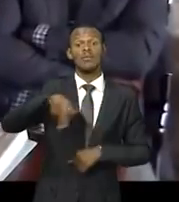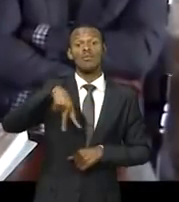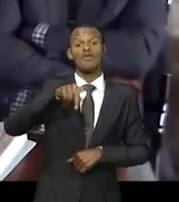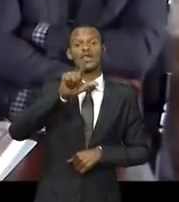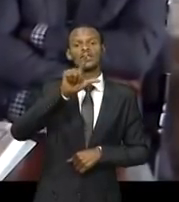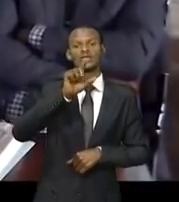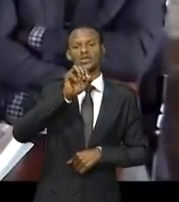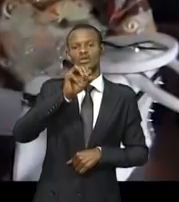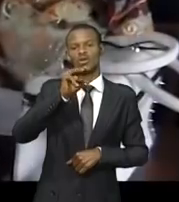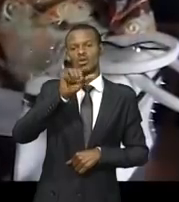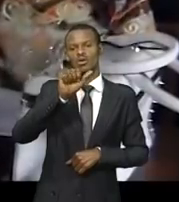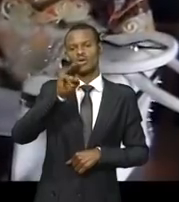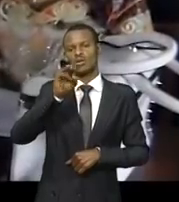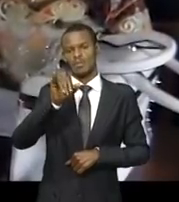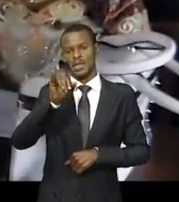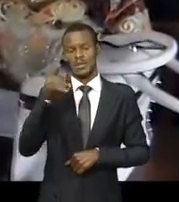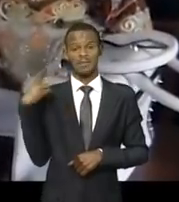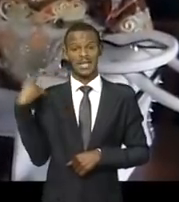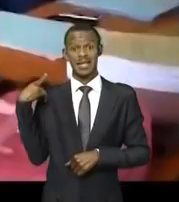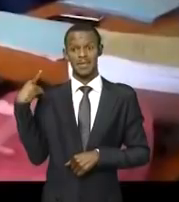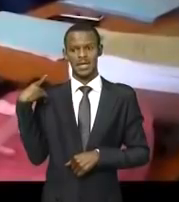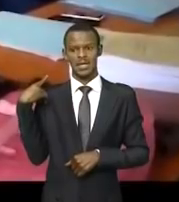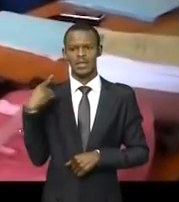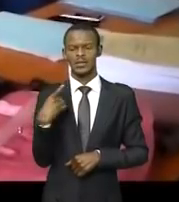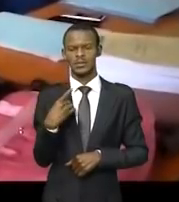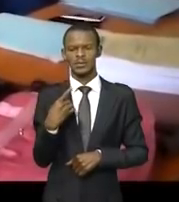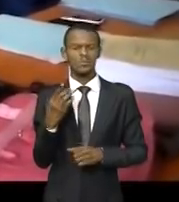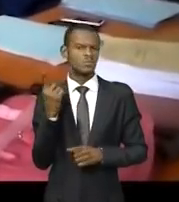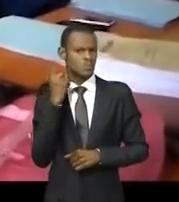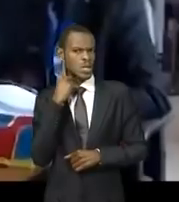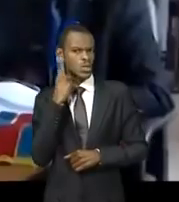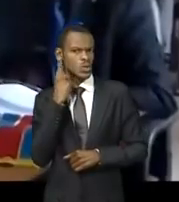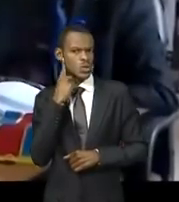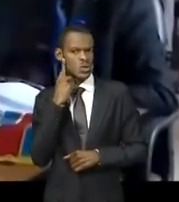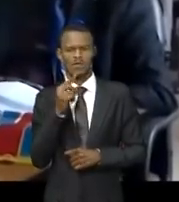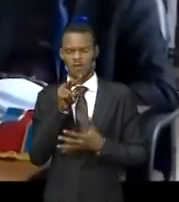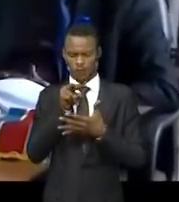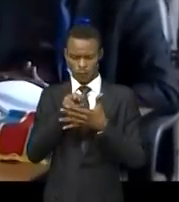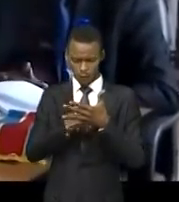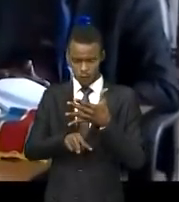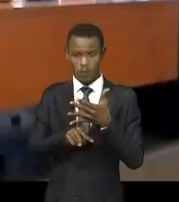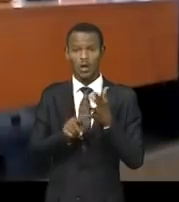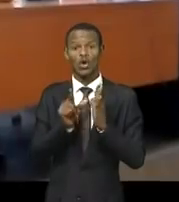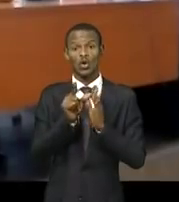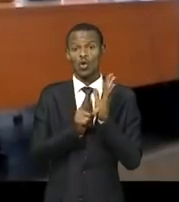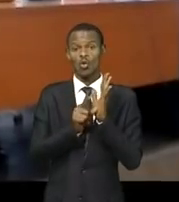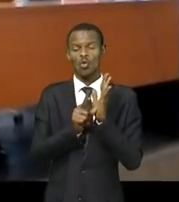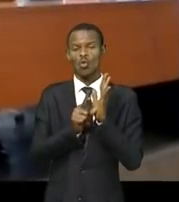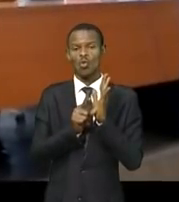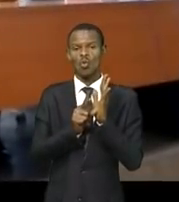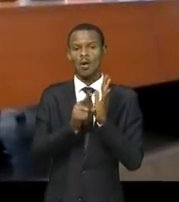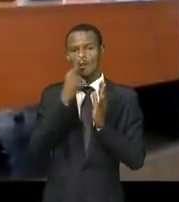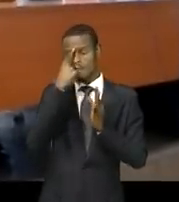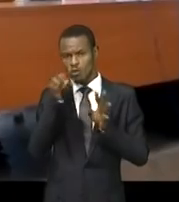peuple au niveau de la province ont suivi attentivement l'économie des mots de cet édit présenté par le gouverneur des provinces.